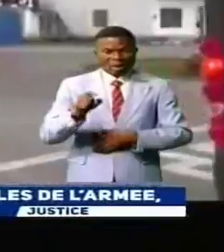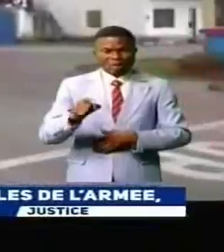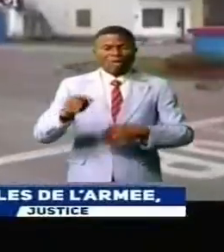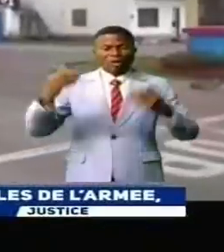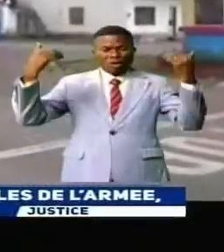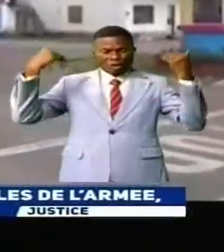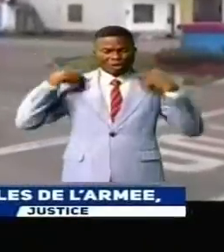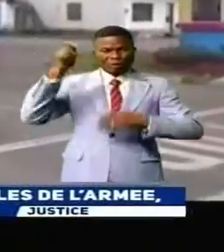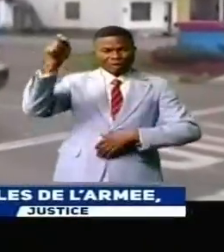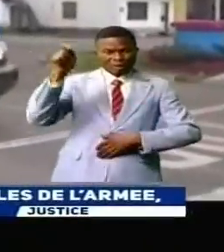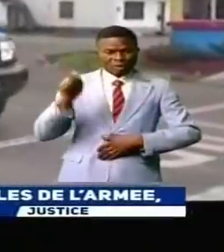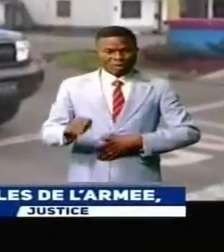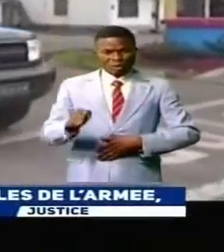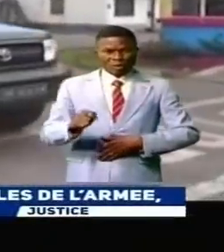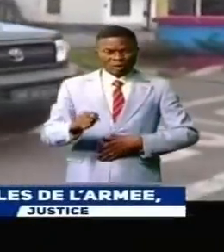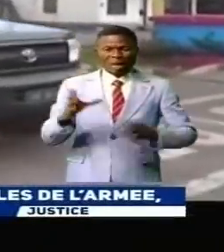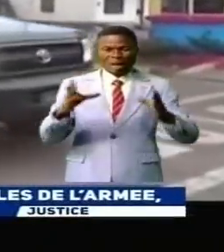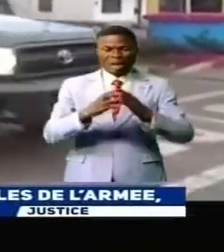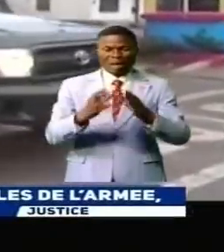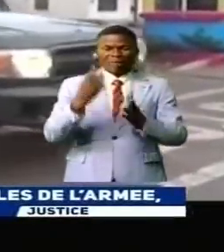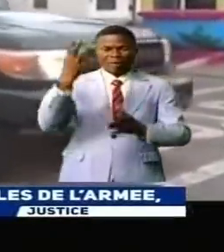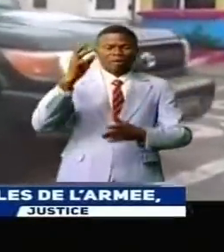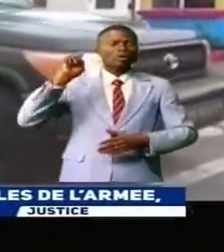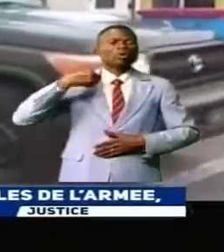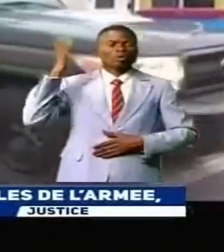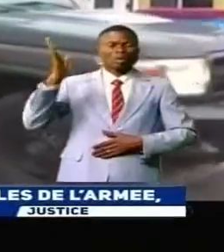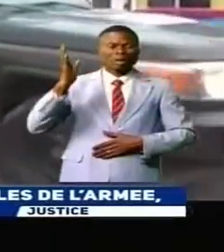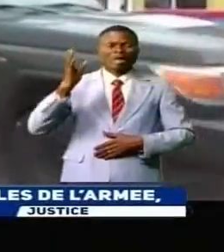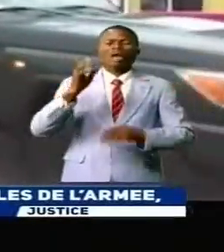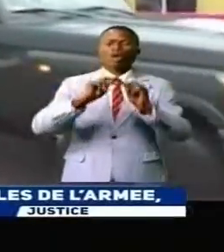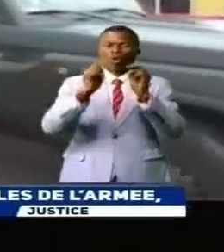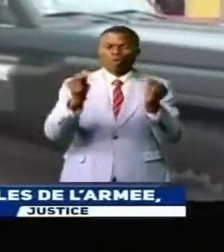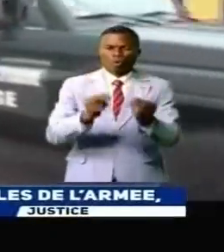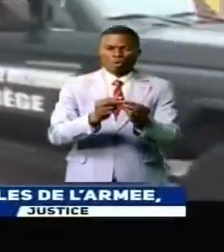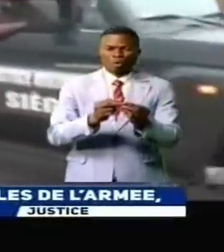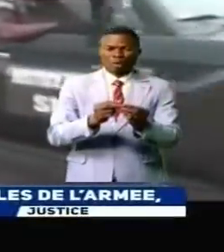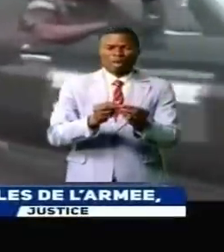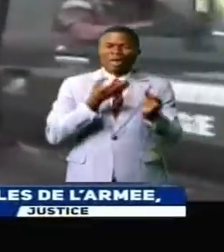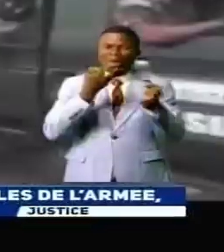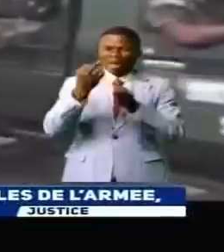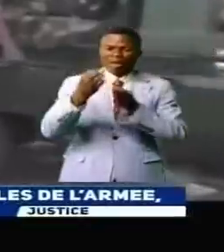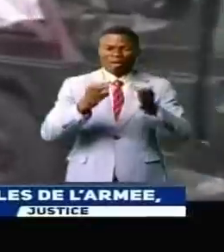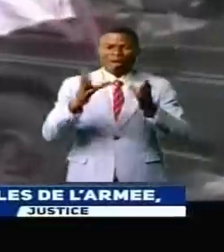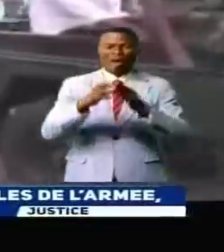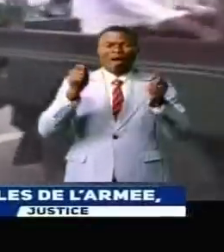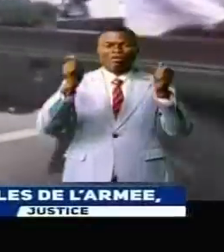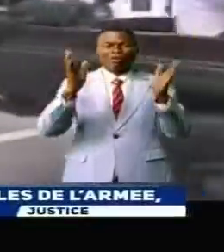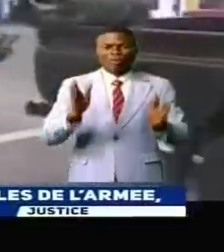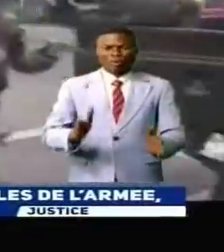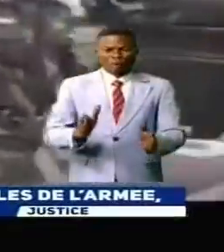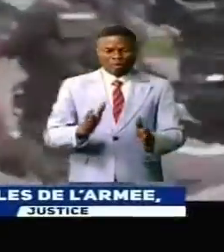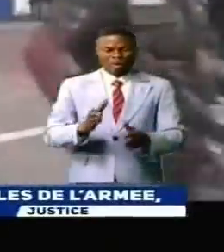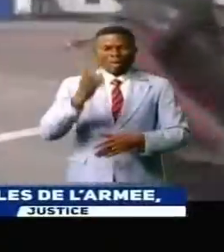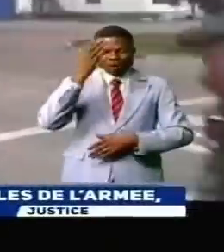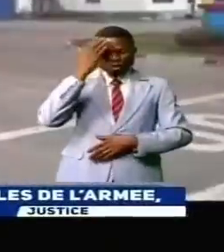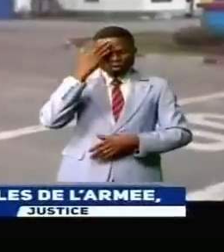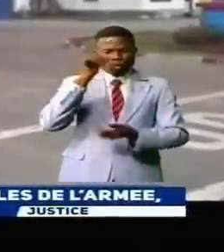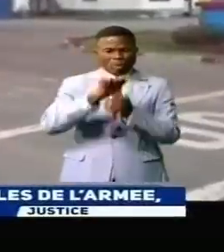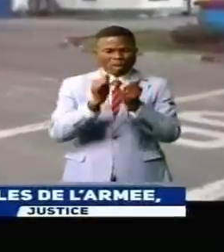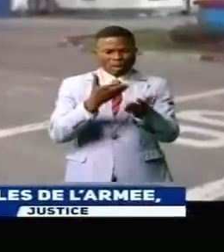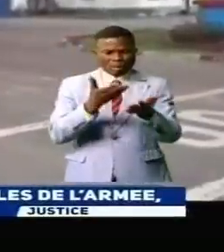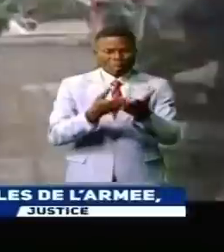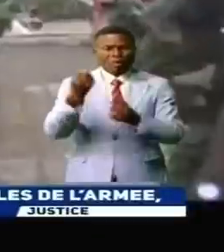juridiction militaire, qu'accompagnaient trois prévenus et leurs conseils, les renseignants et les journalistes, s'est imprégné de la situation